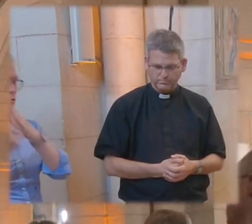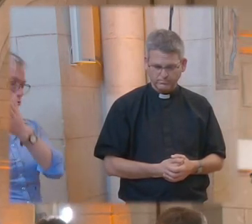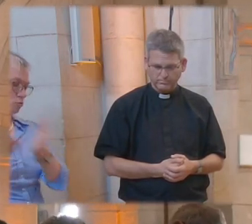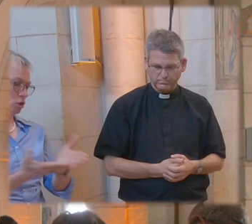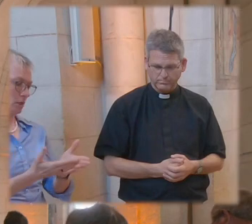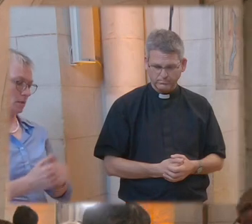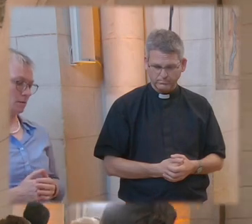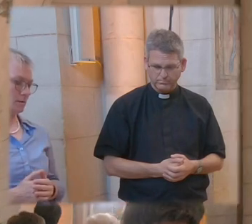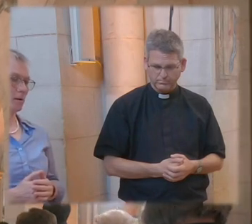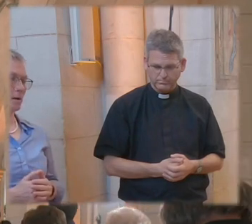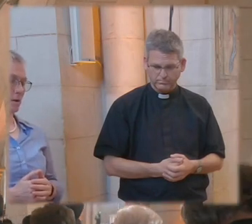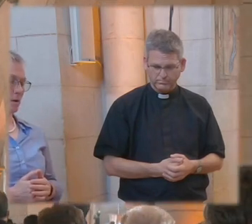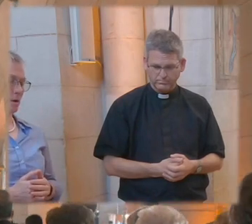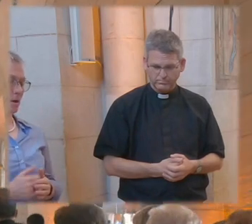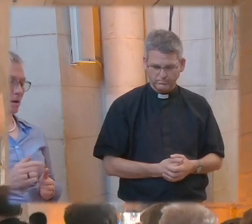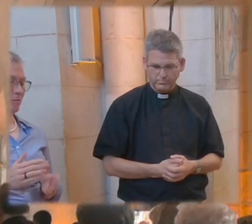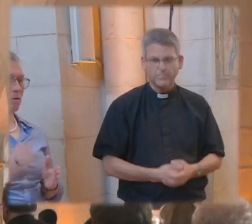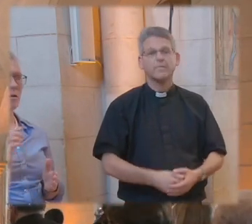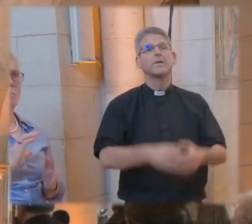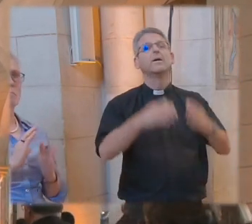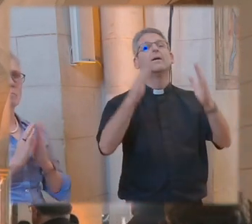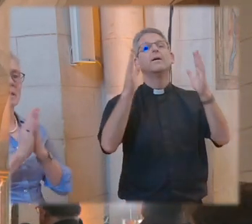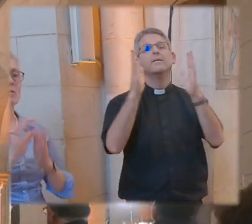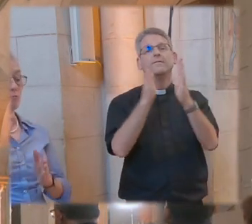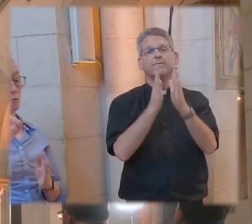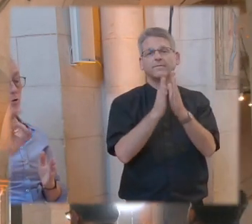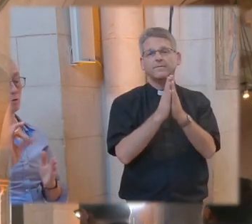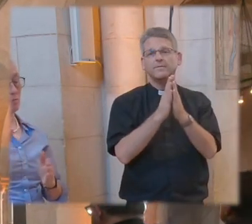Christus erhöht am Kreuze.